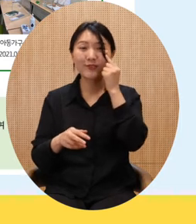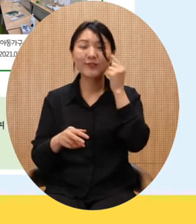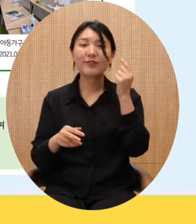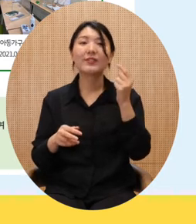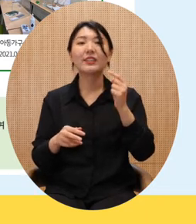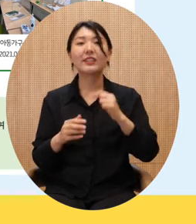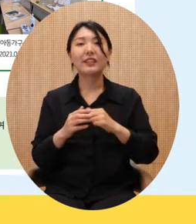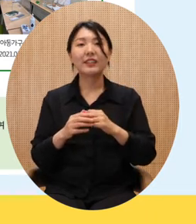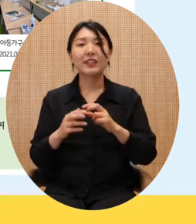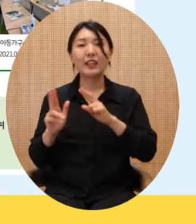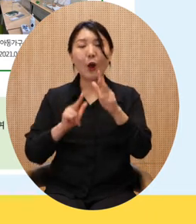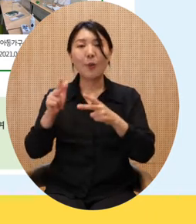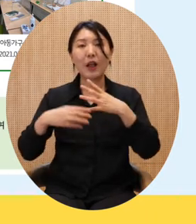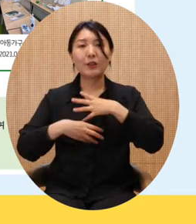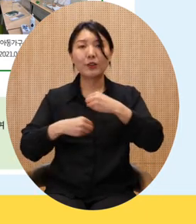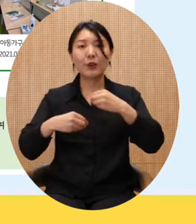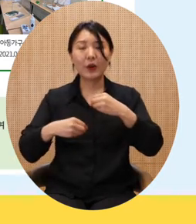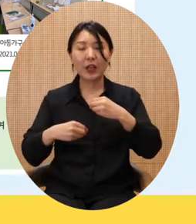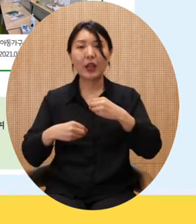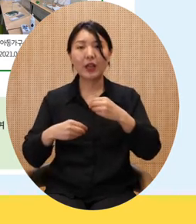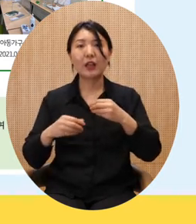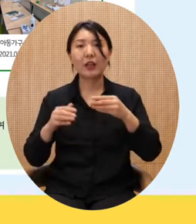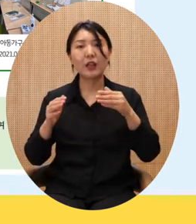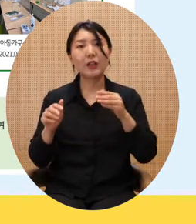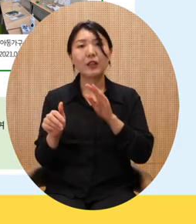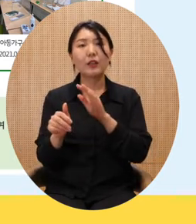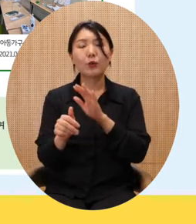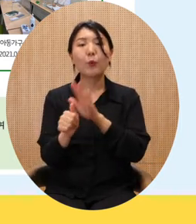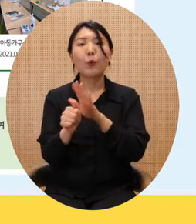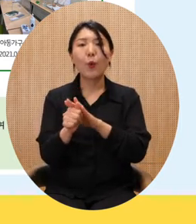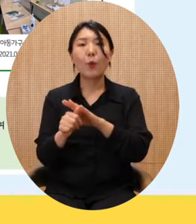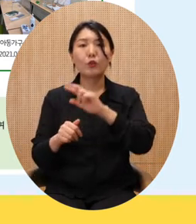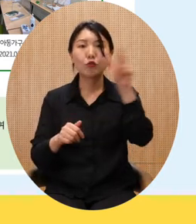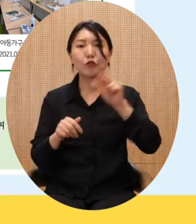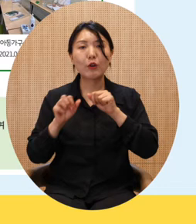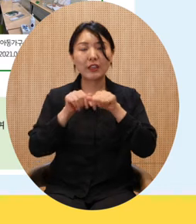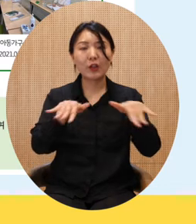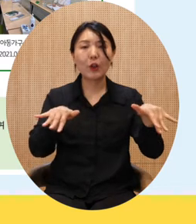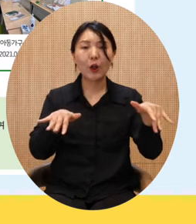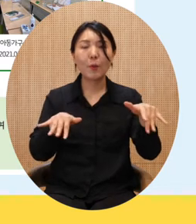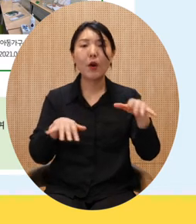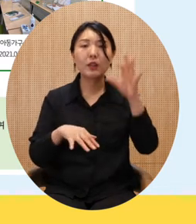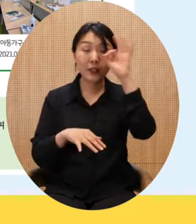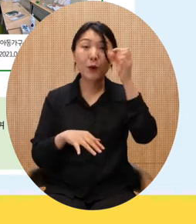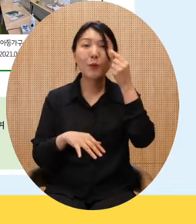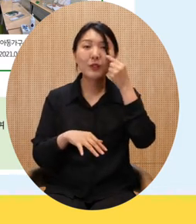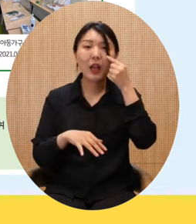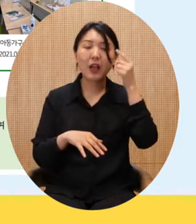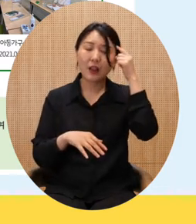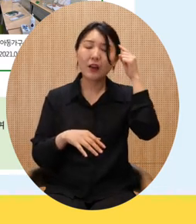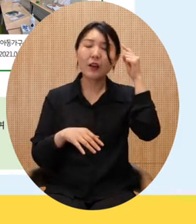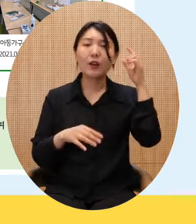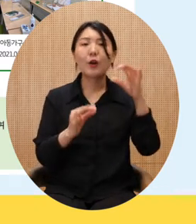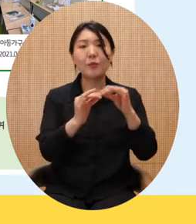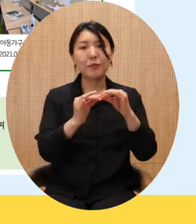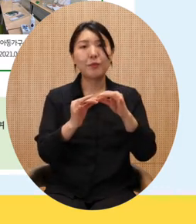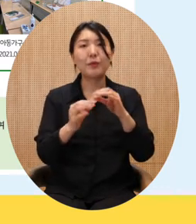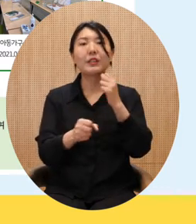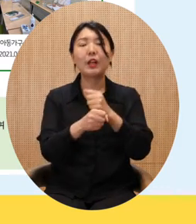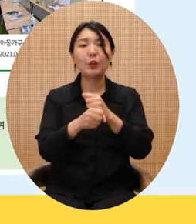사업의 안정성을 기여하고 전국 확산을 모색하자라고 의견이 모아져서 오늘 이